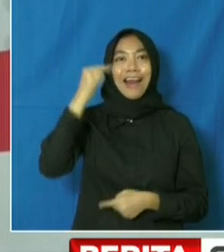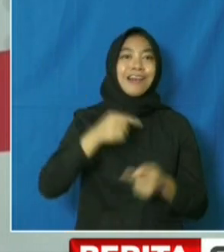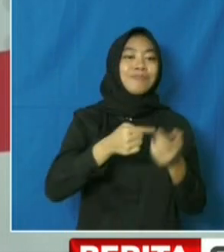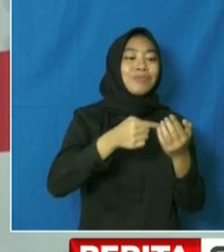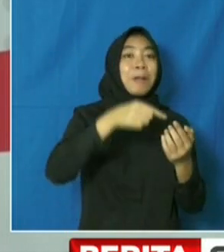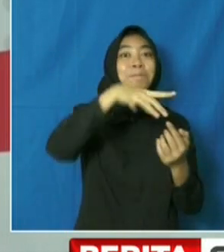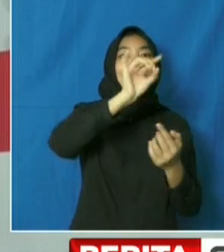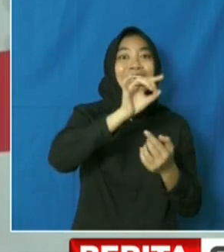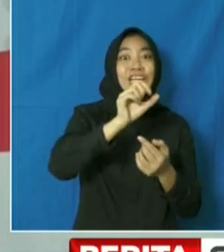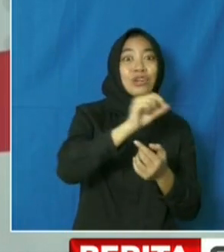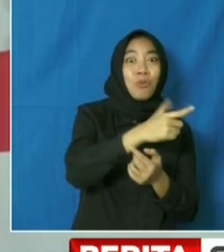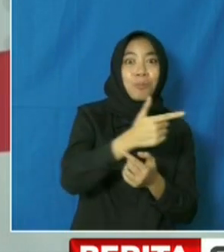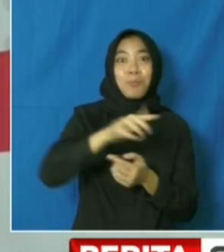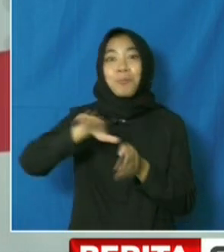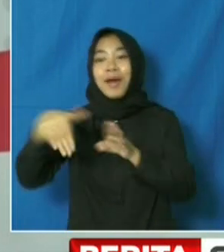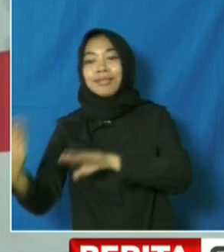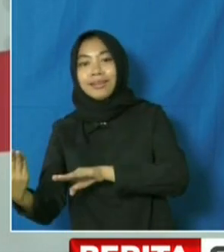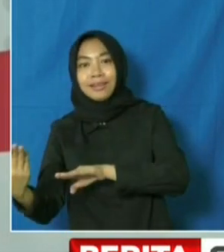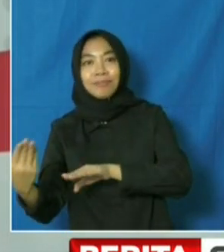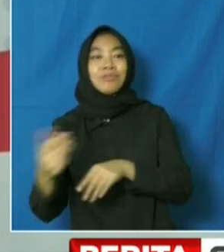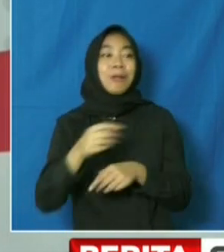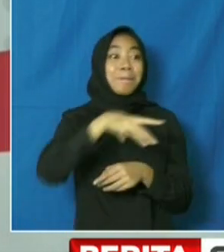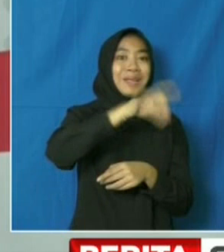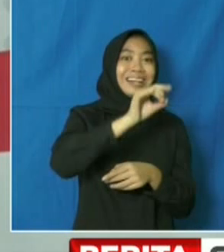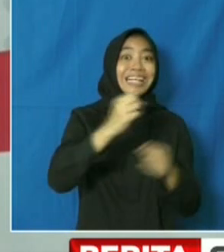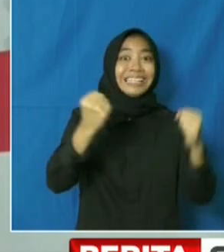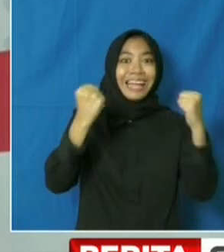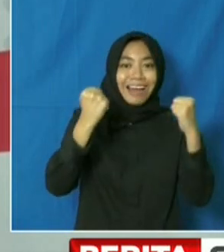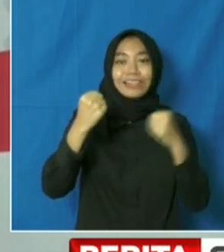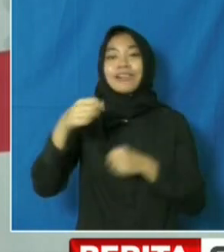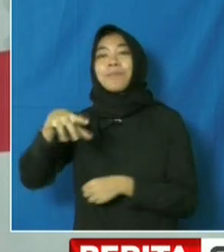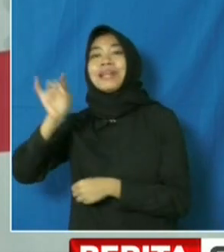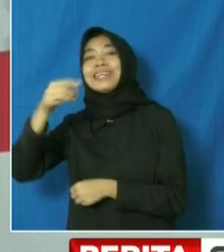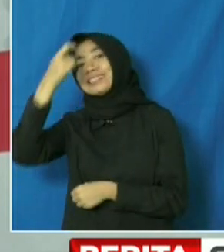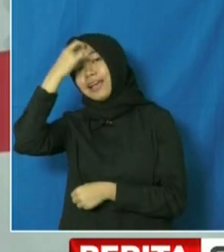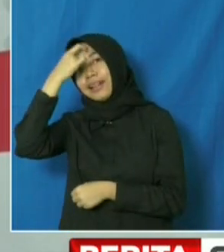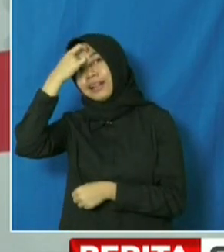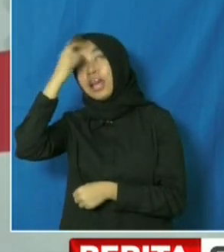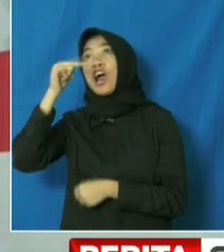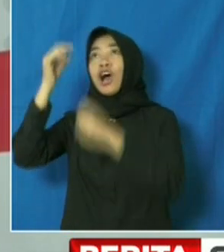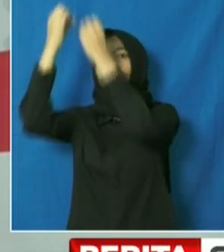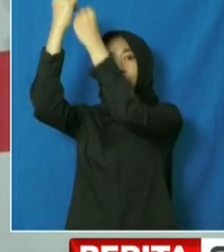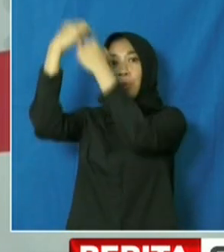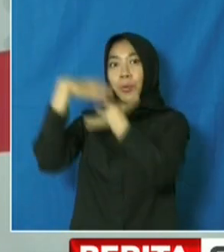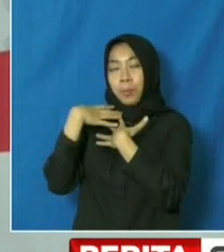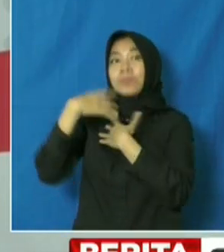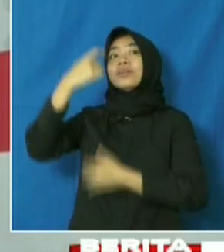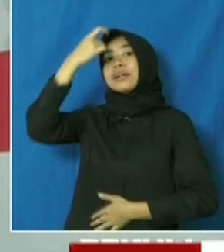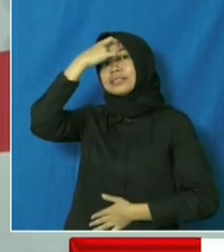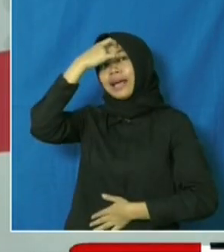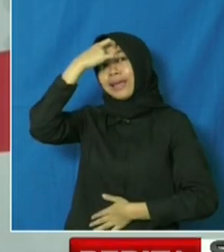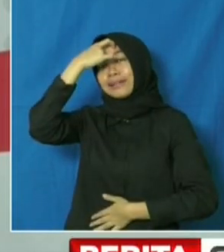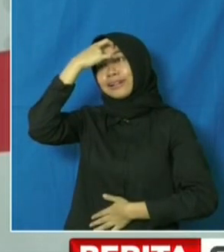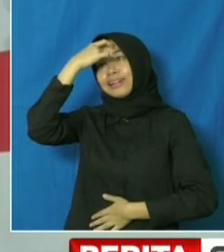antara mati dengan hidup memilih antara sehat dan juga sakit ketika tiga telah diberikan sakit maka kita